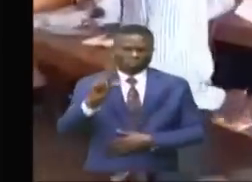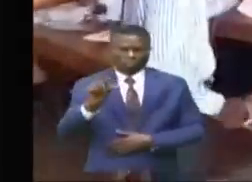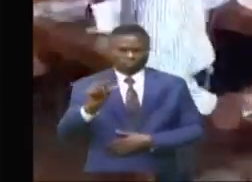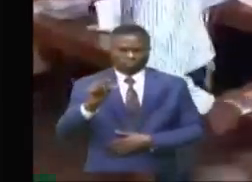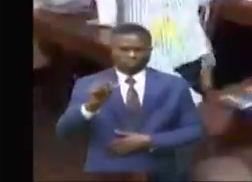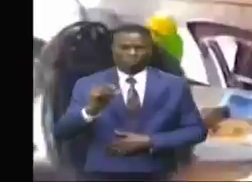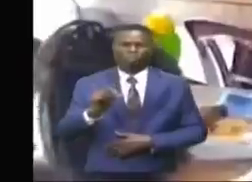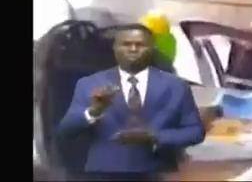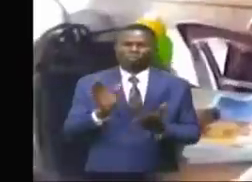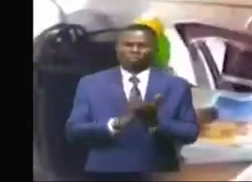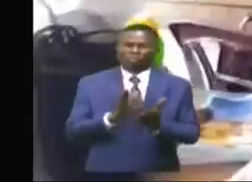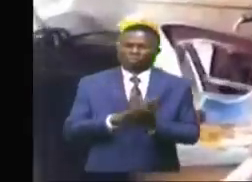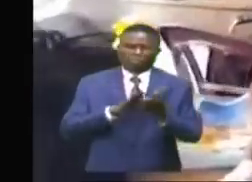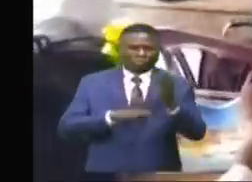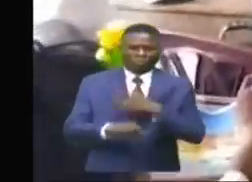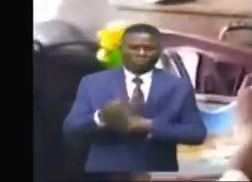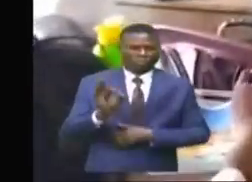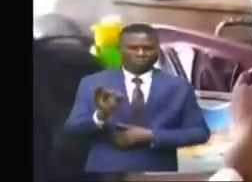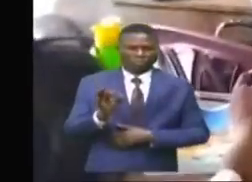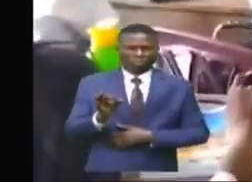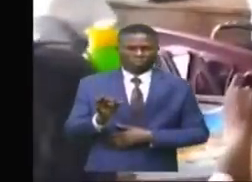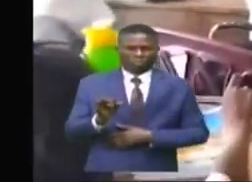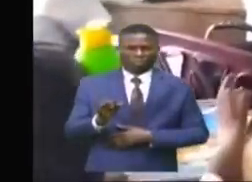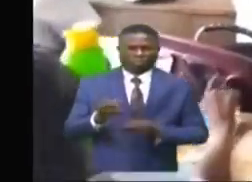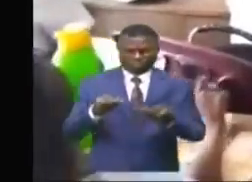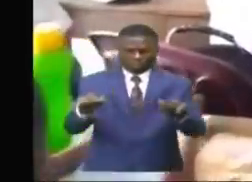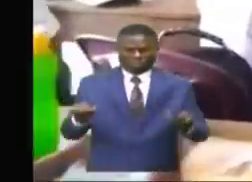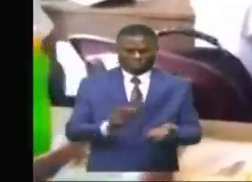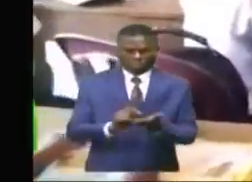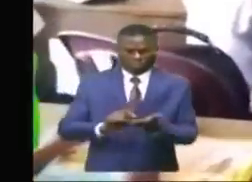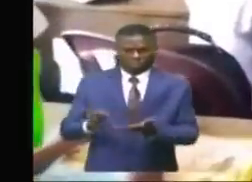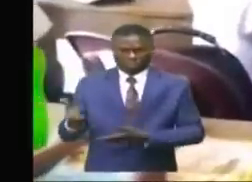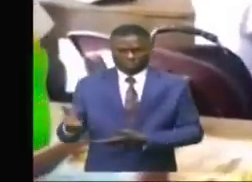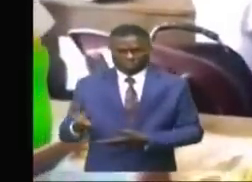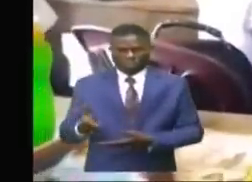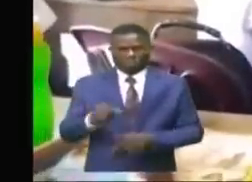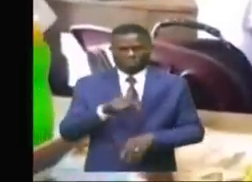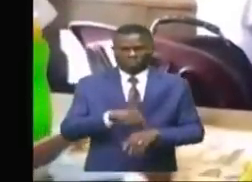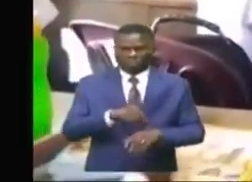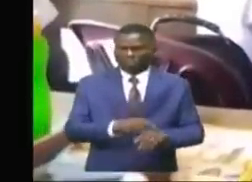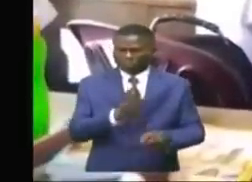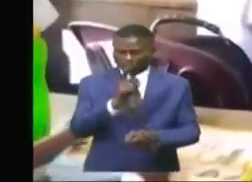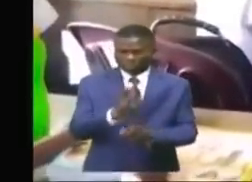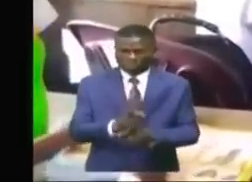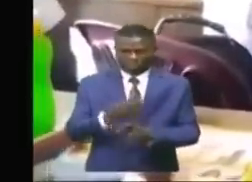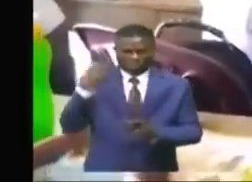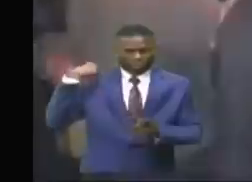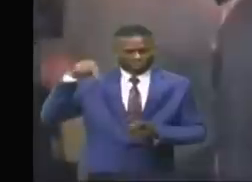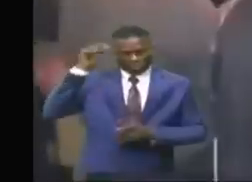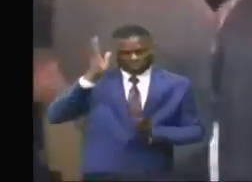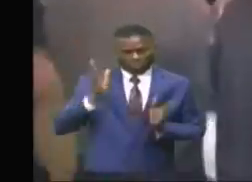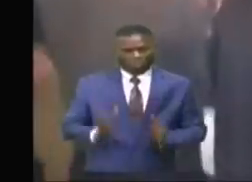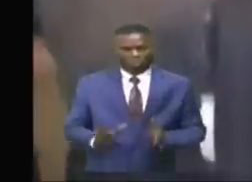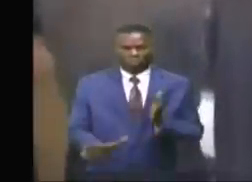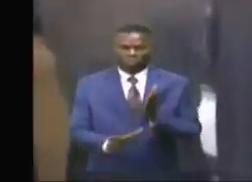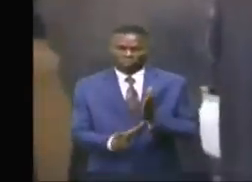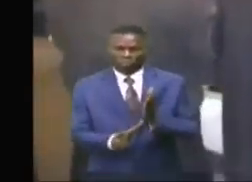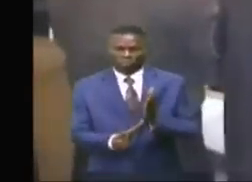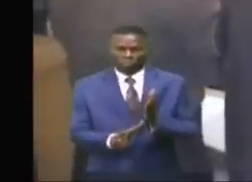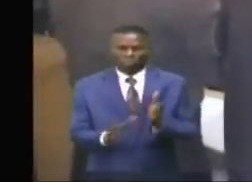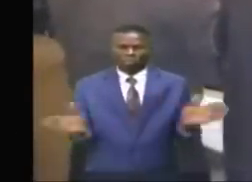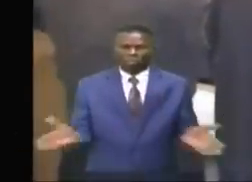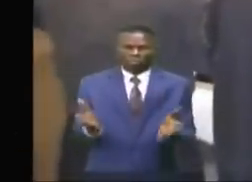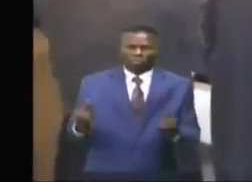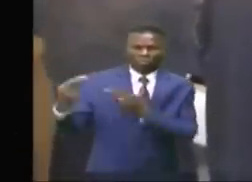la rentrée avec très peu d'élèves dans les salles des classes. Moment bien indiqué pour le gouverneur intérimaire d'exhorter